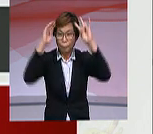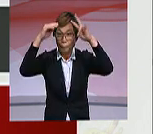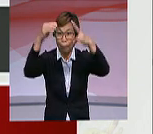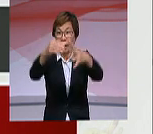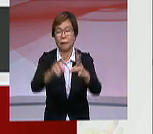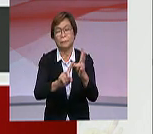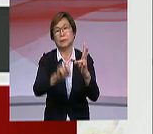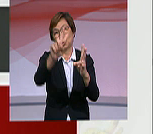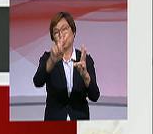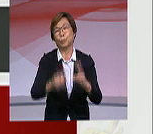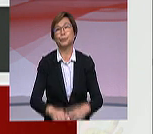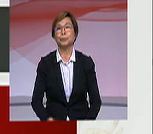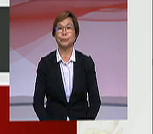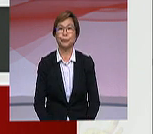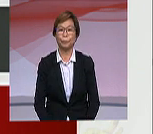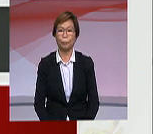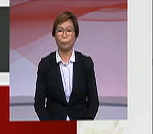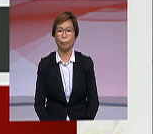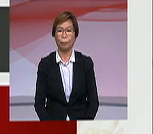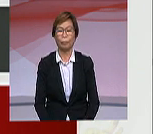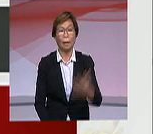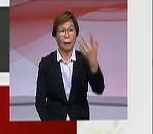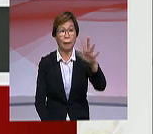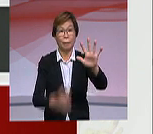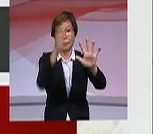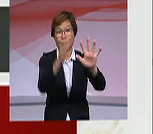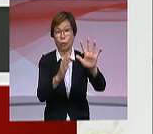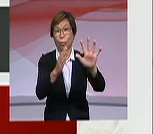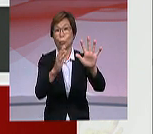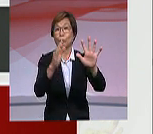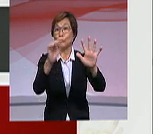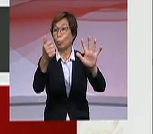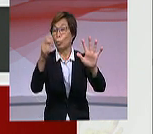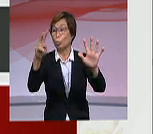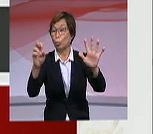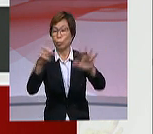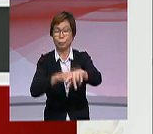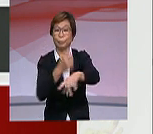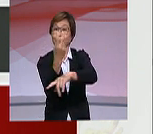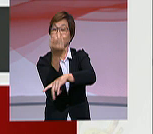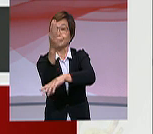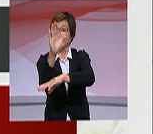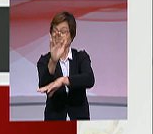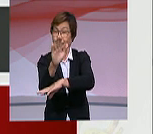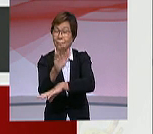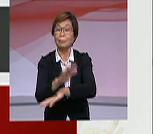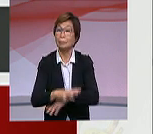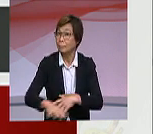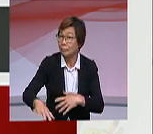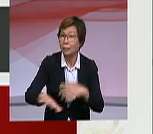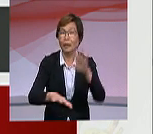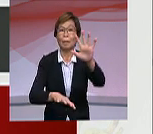Pahang 1 kes. Sehingga 15 Oktober 2020 jam 12:30 hari, sebanyak